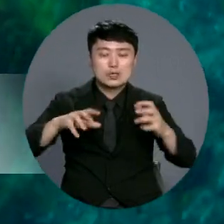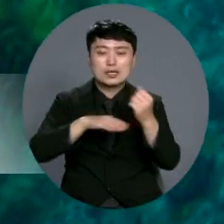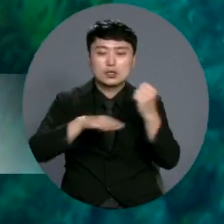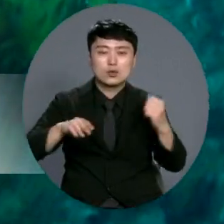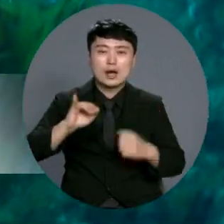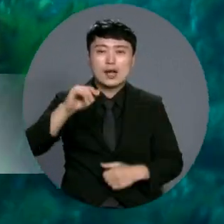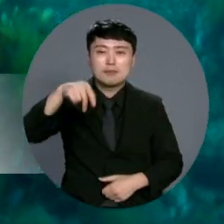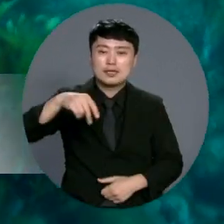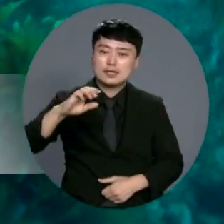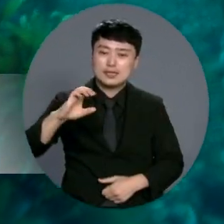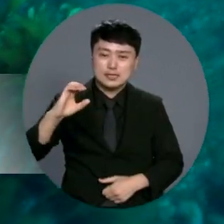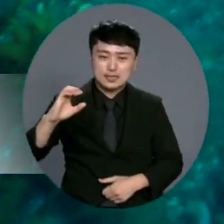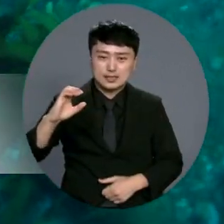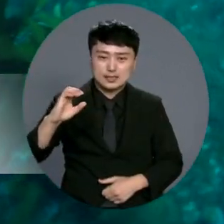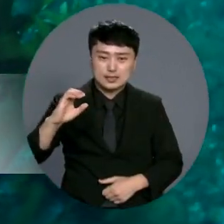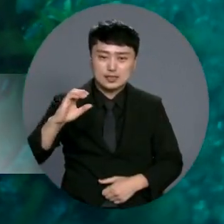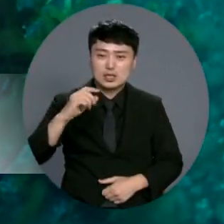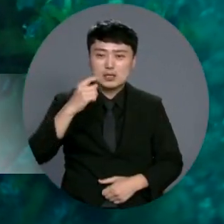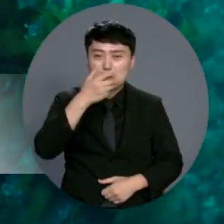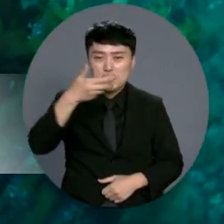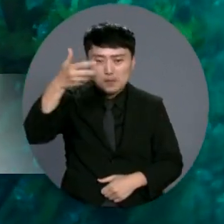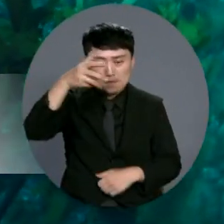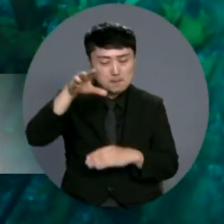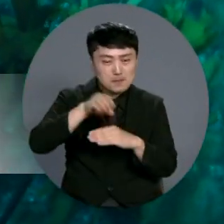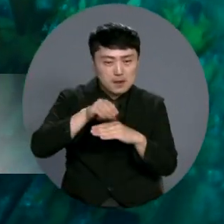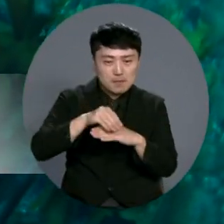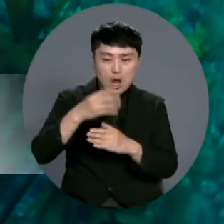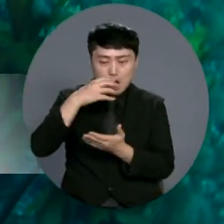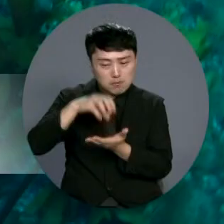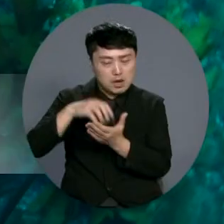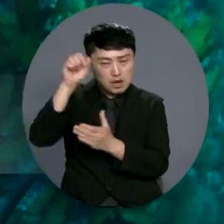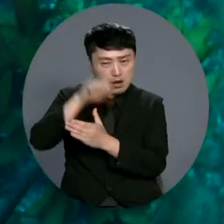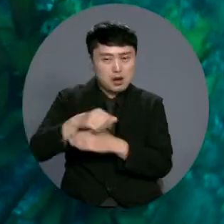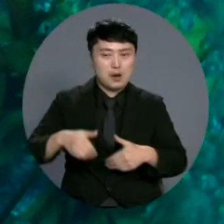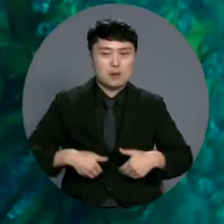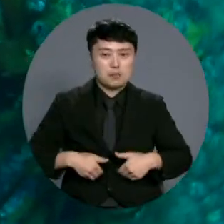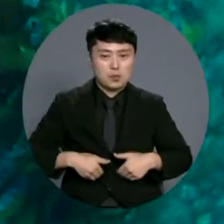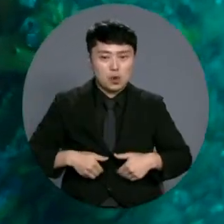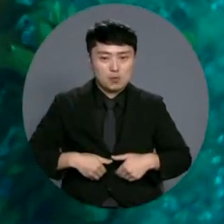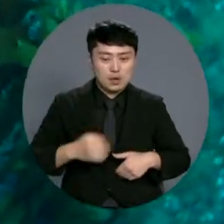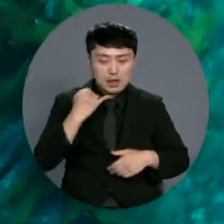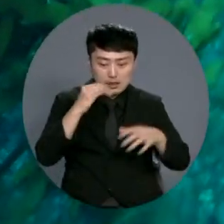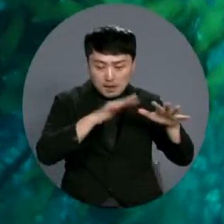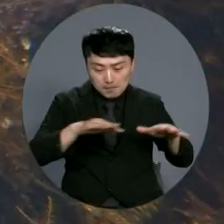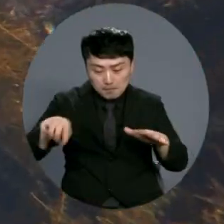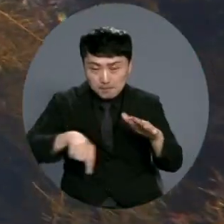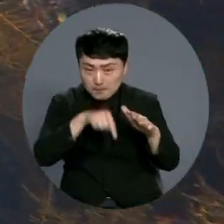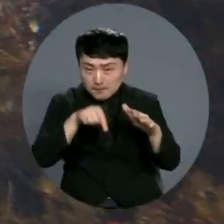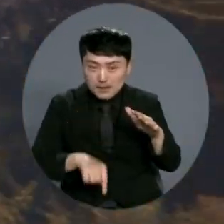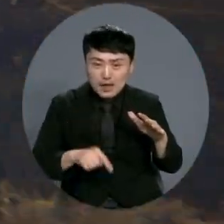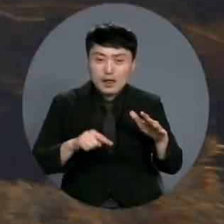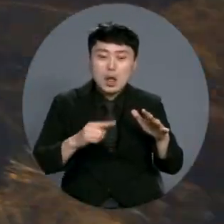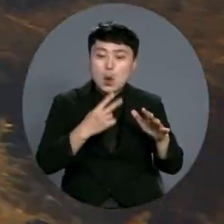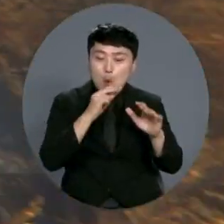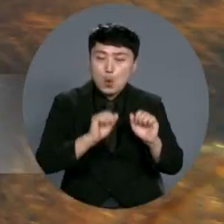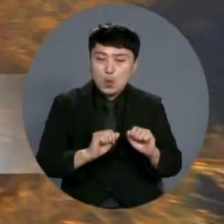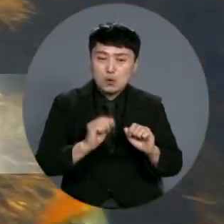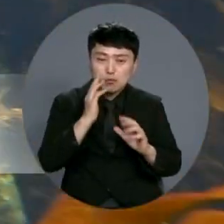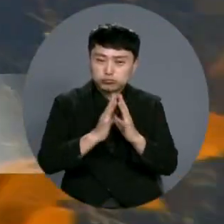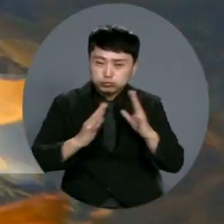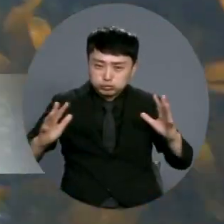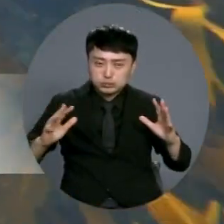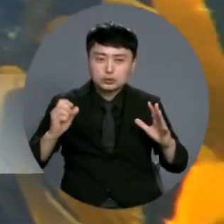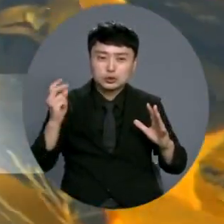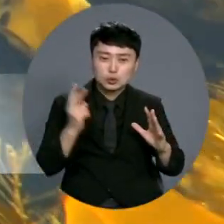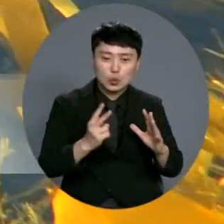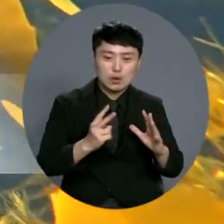IPCC로부터 블루카본 흡수원으로 공식 인증받아야 합니다. 해저 숲이나 해조류 자원 등 서식지를 확대하고 국내